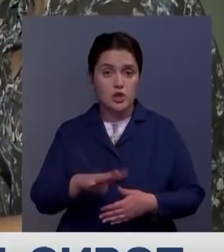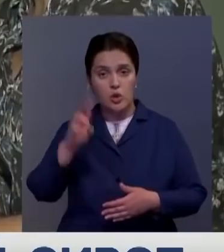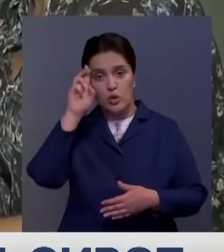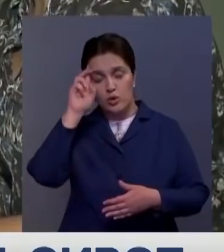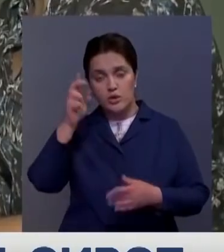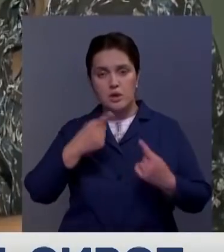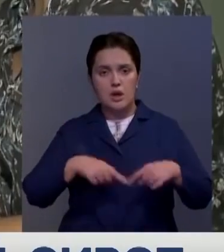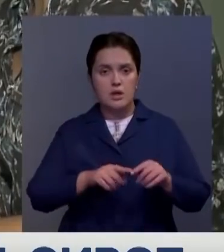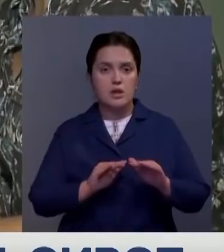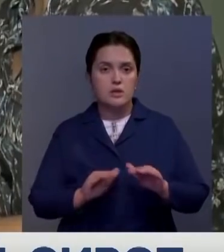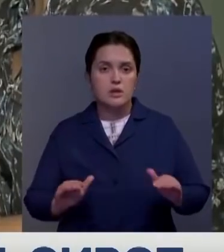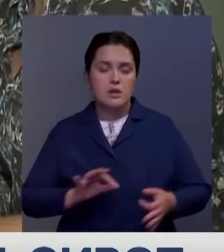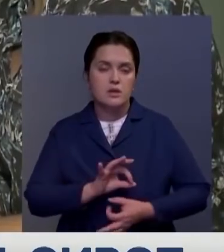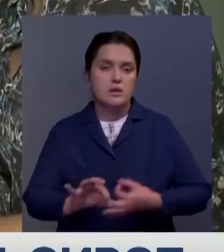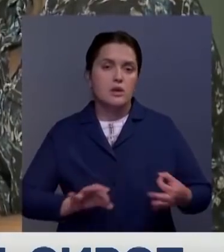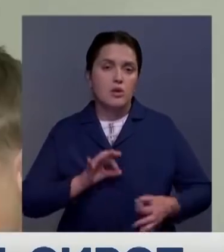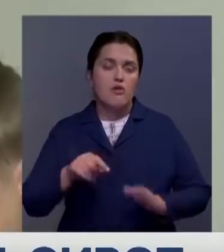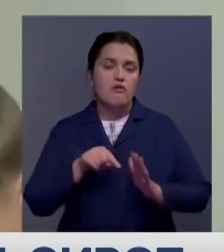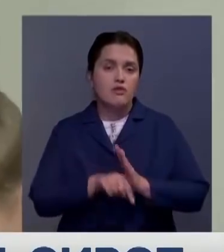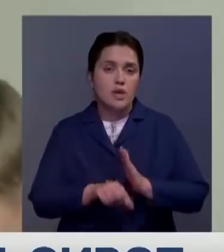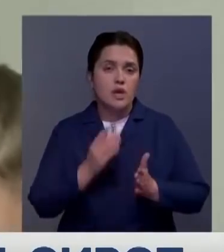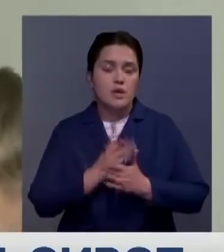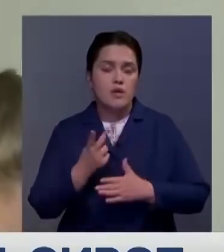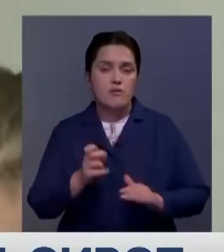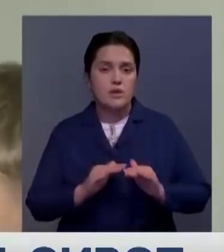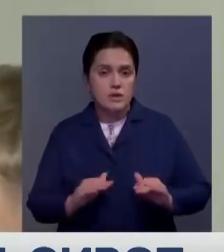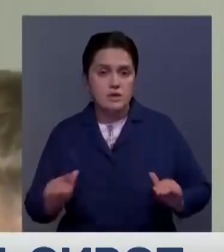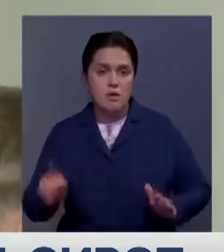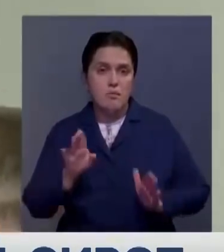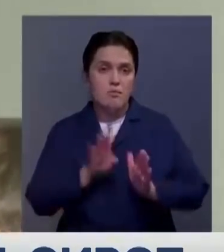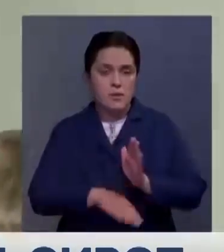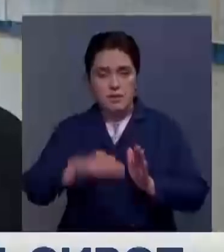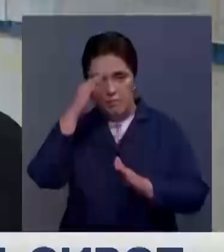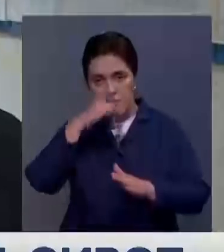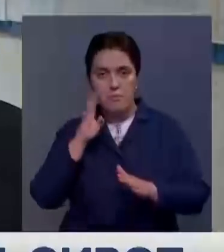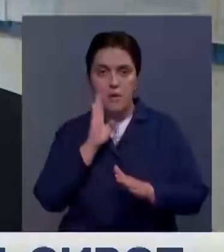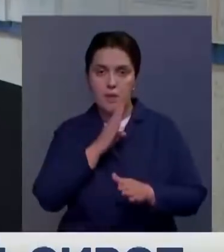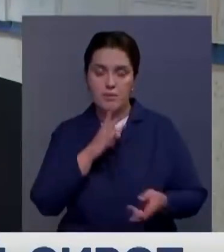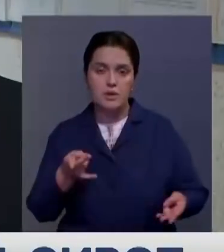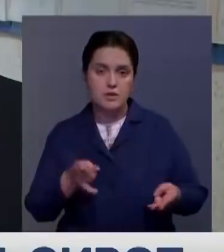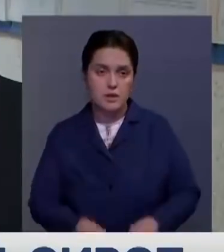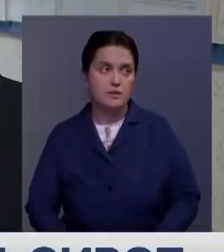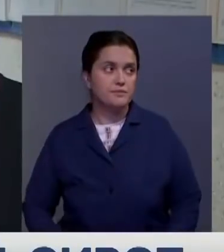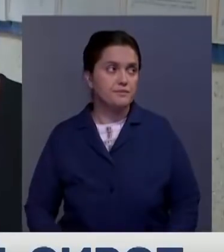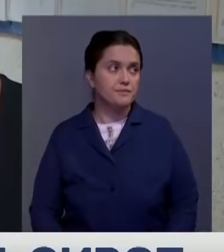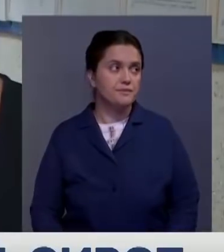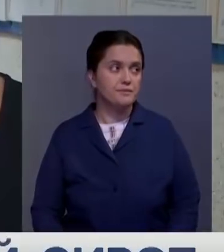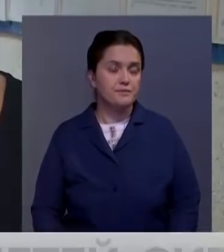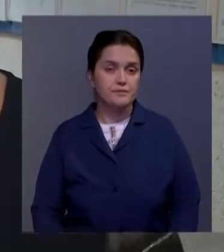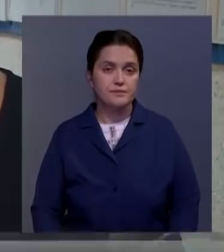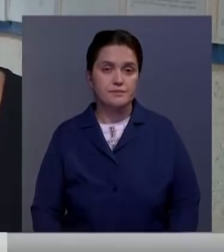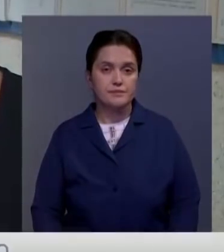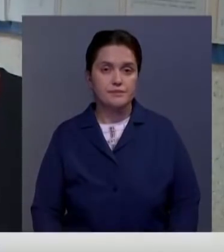для детей-сирот. В них воспитываются около 200 детей, оставшихся без попечения родителей. Ребята успешно